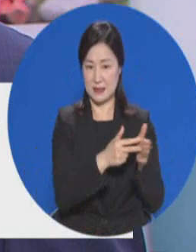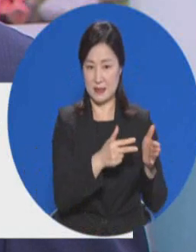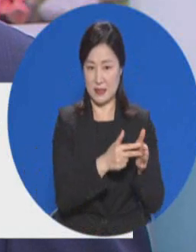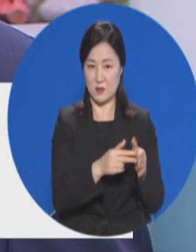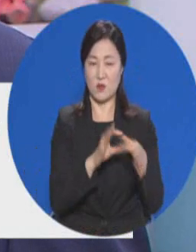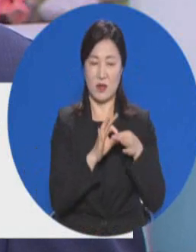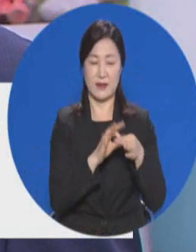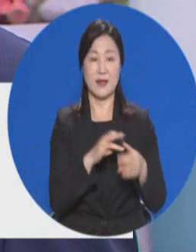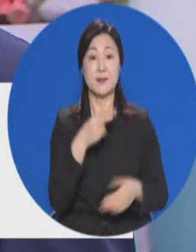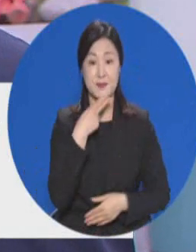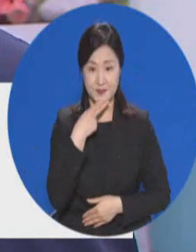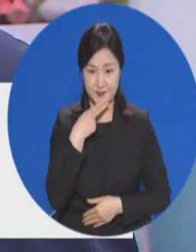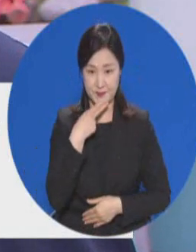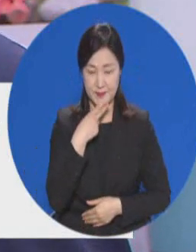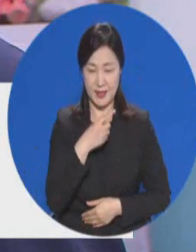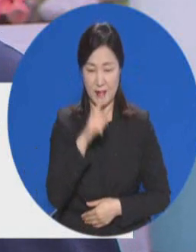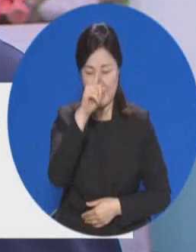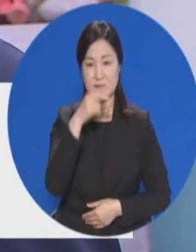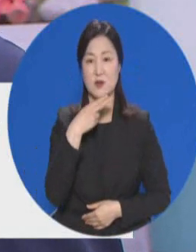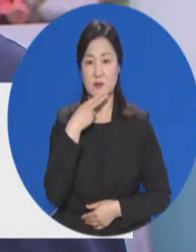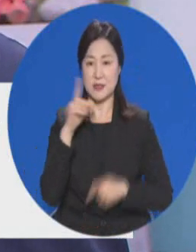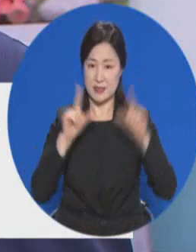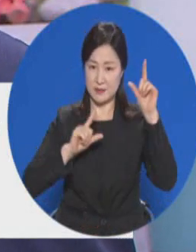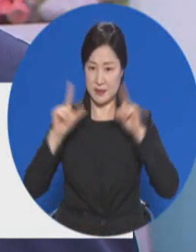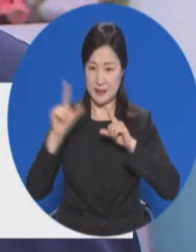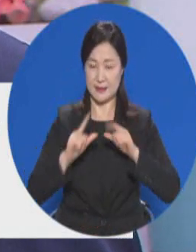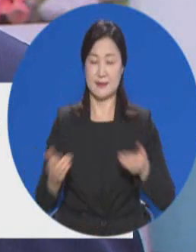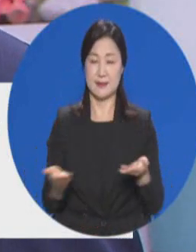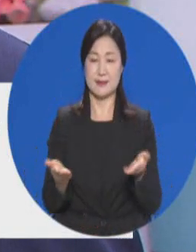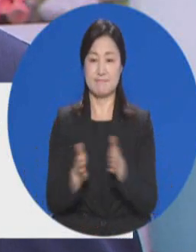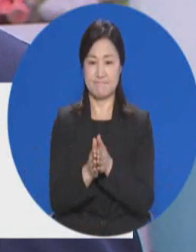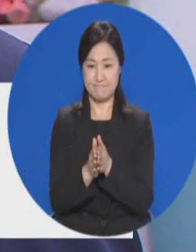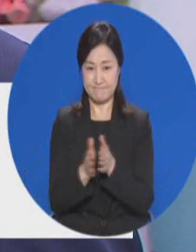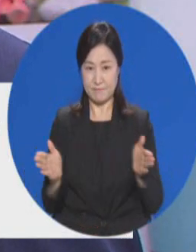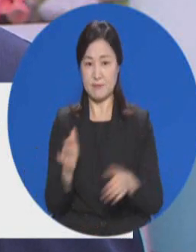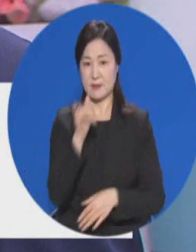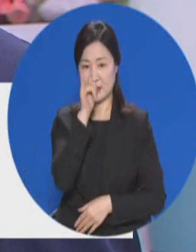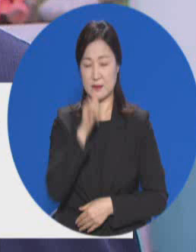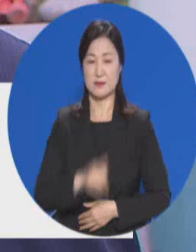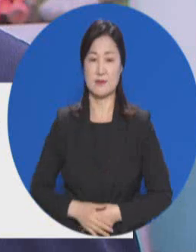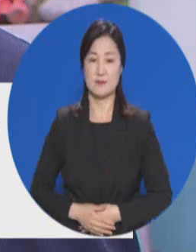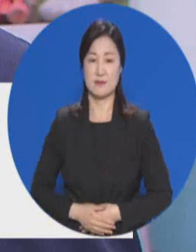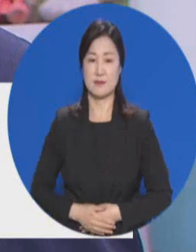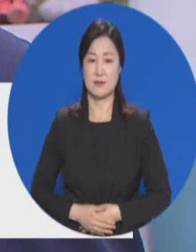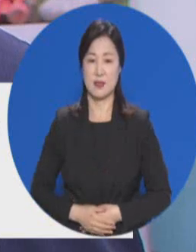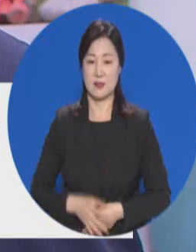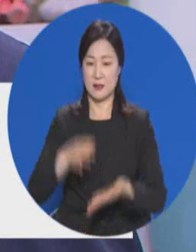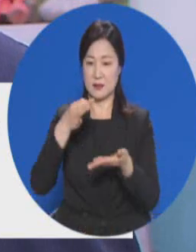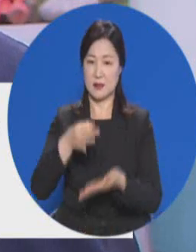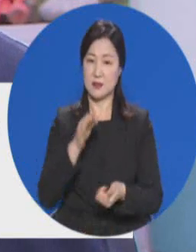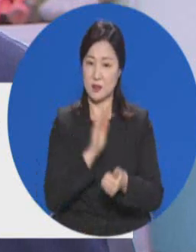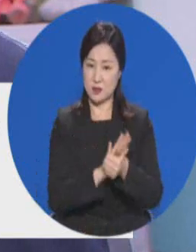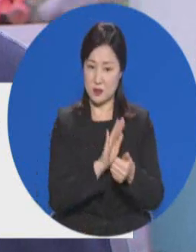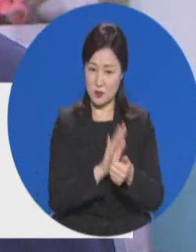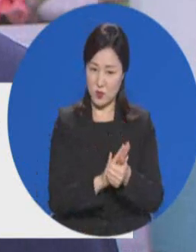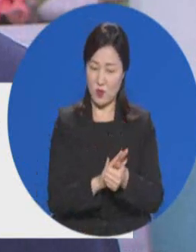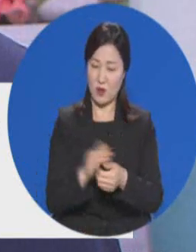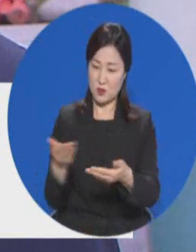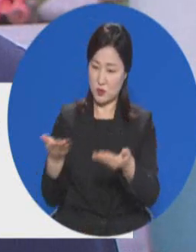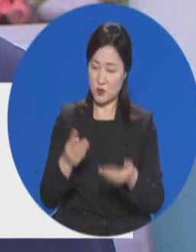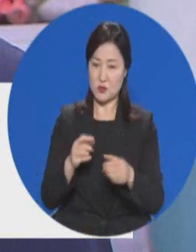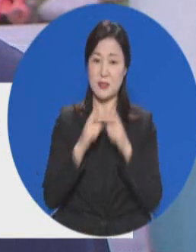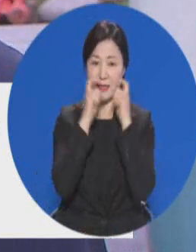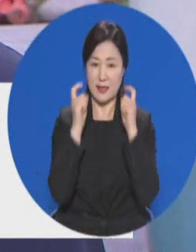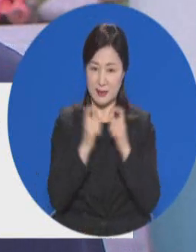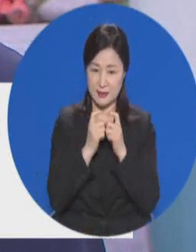비리재단과 관계가 전혀 없다라는 그런 이미지로 일을 시작을 하고 있고 재정 지원을